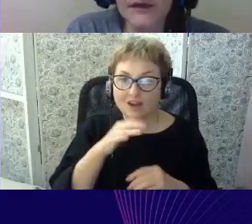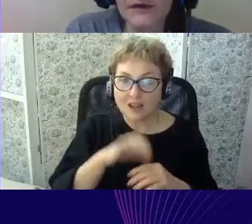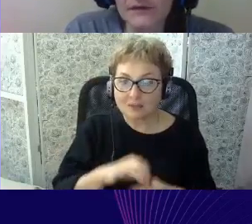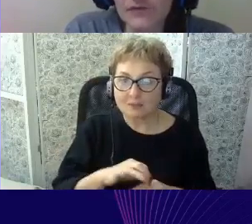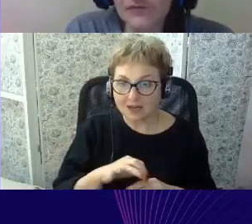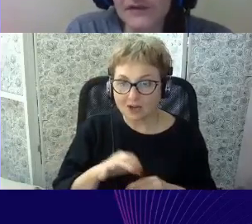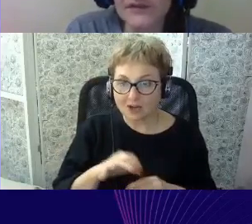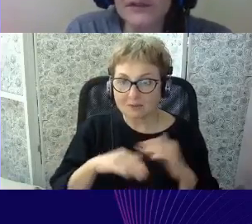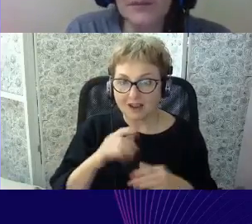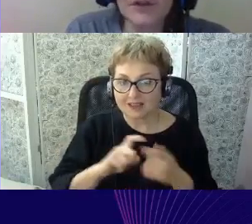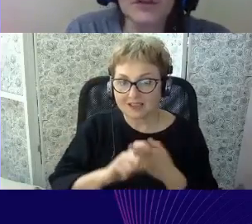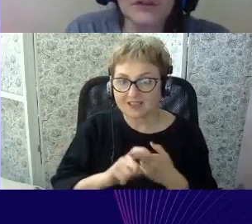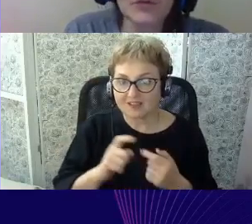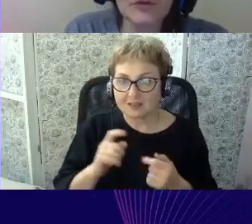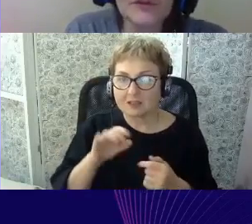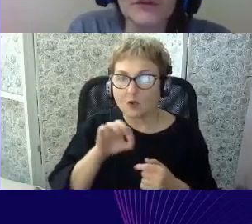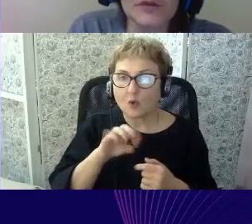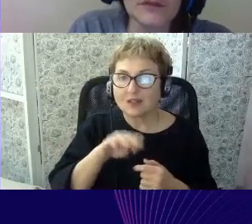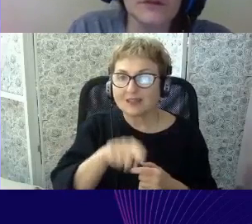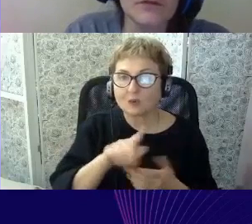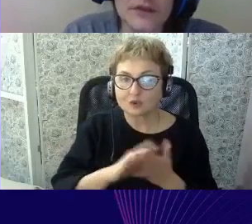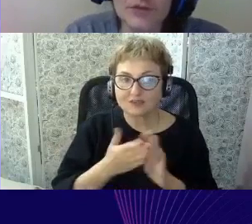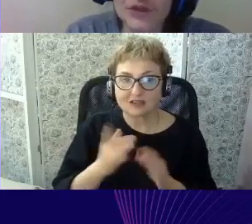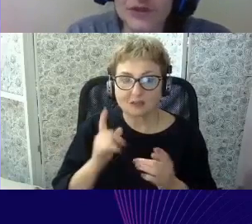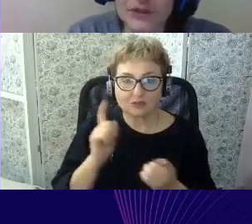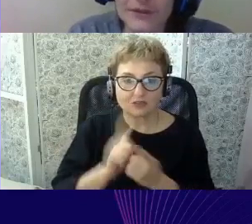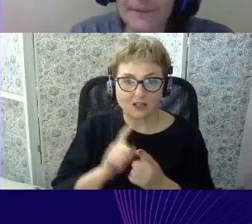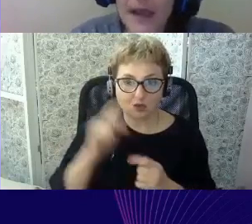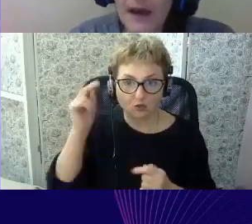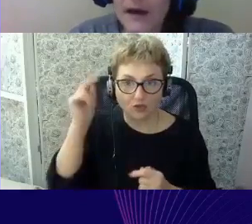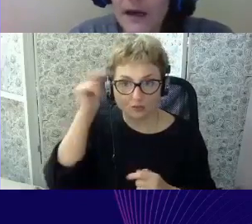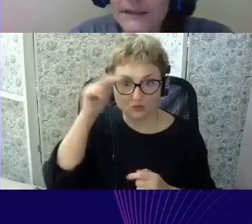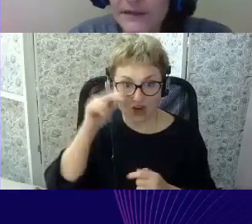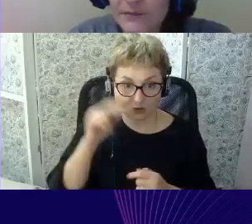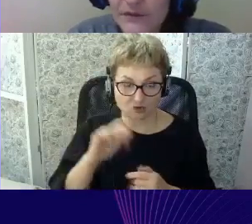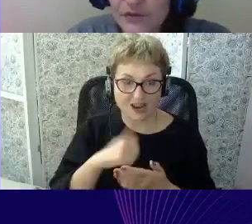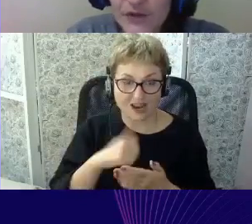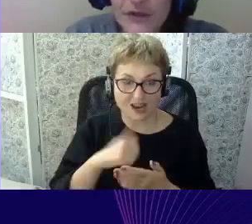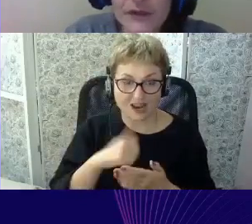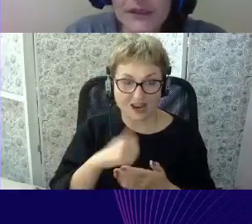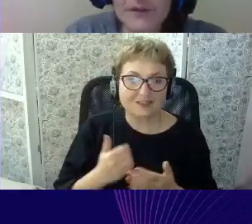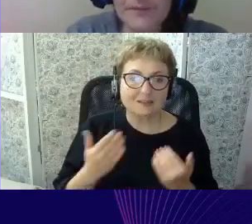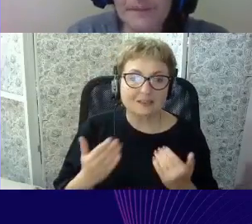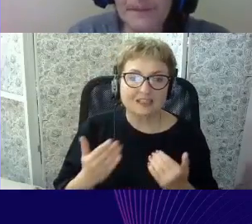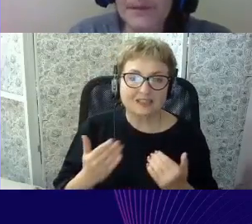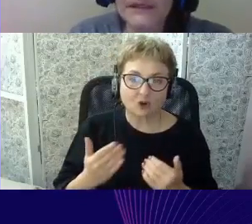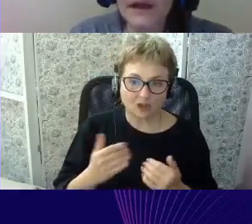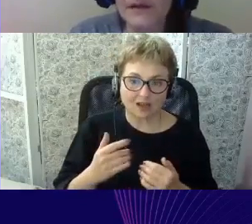практики, ну, в зависимости, опять же, от тех условий, с которыми столкнется обучающихся. Основным сегодня